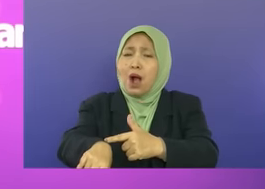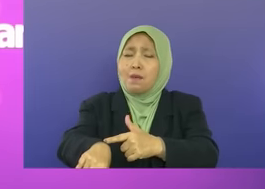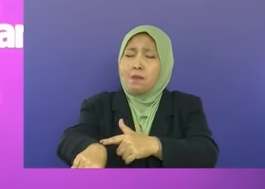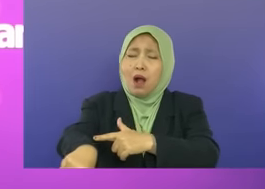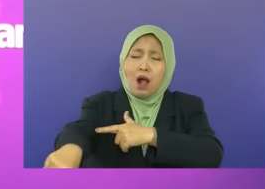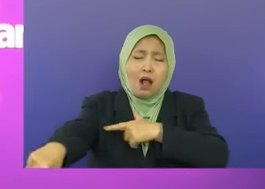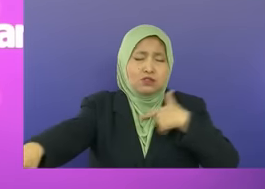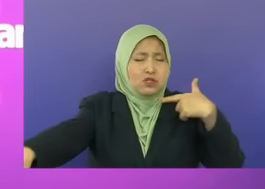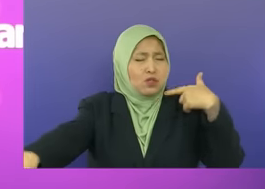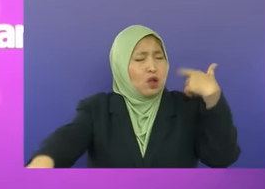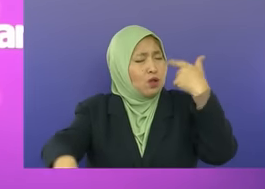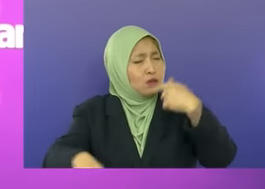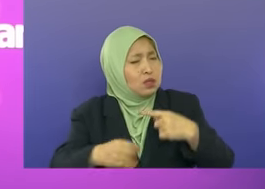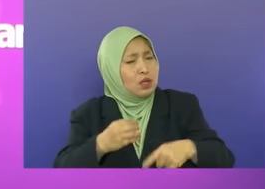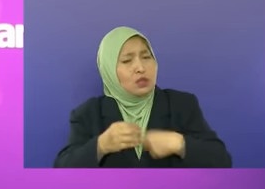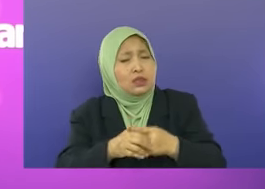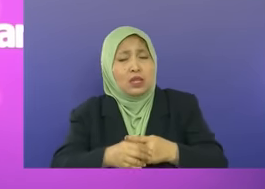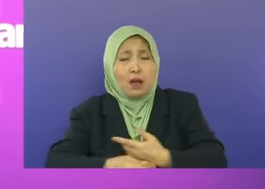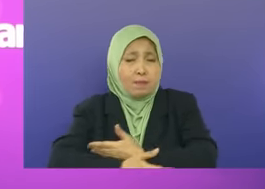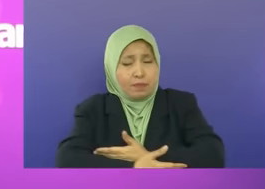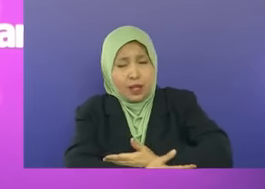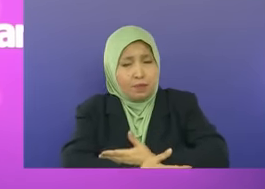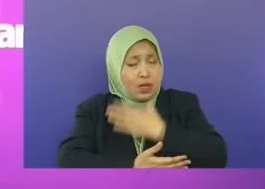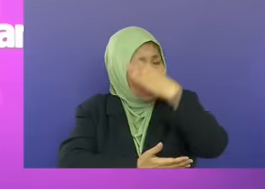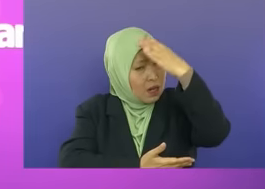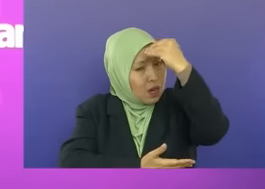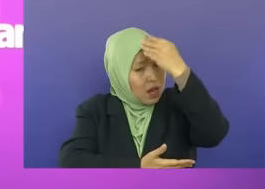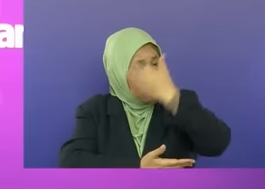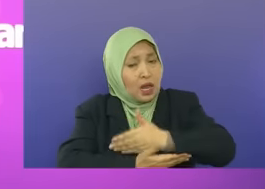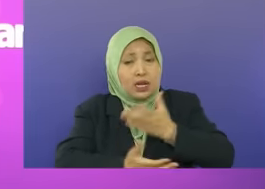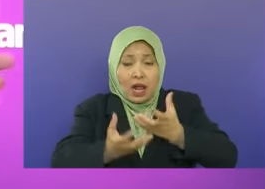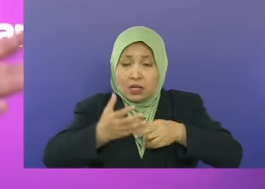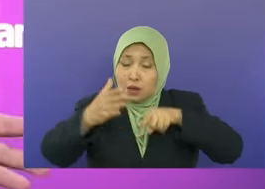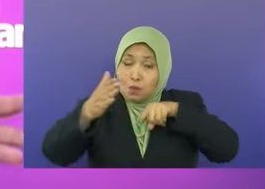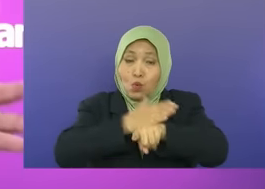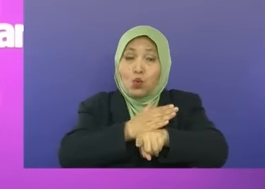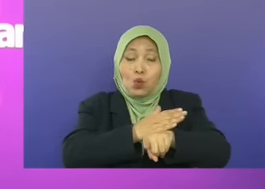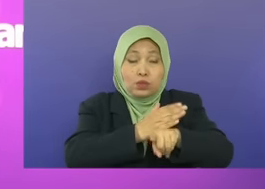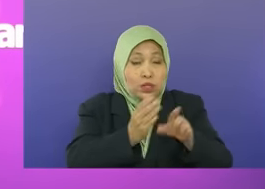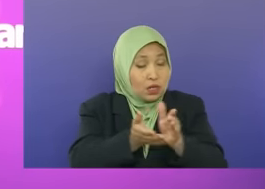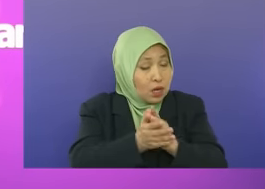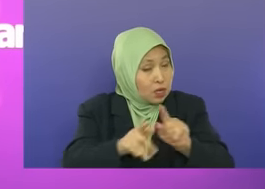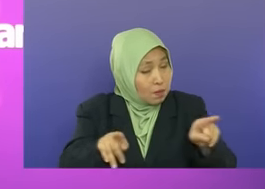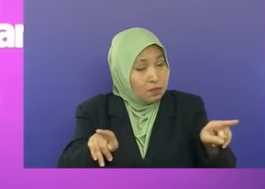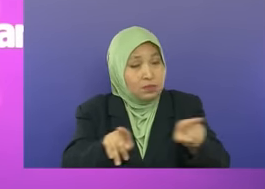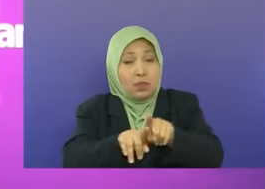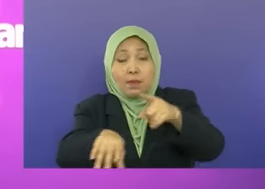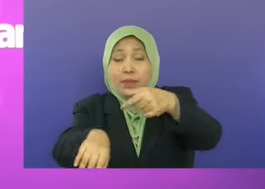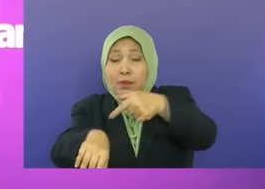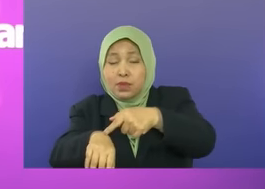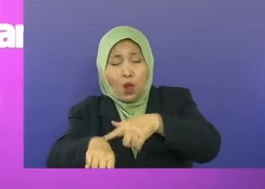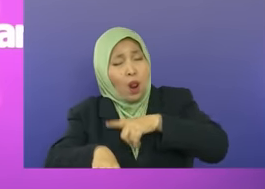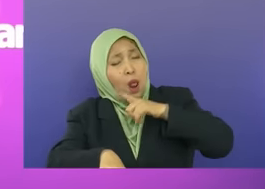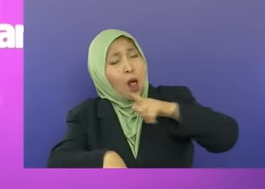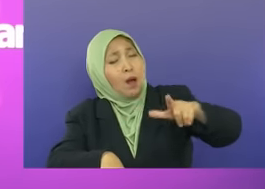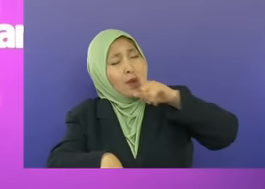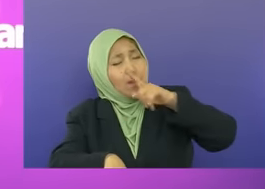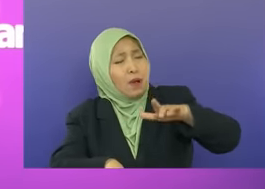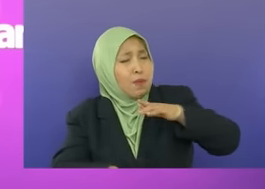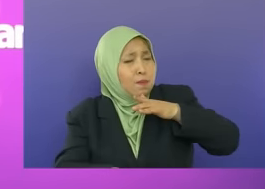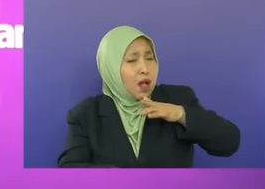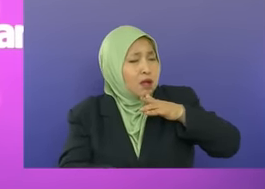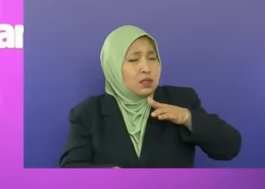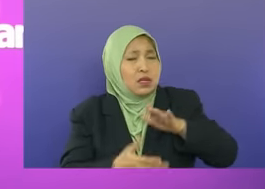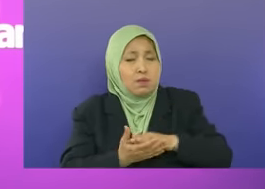bayi-bayi lelaki yang nak dibunuh maksudnya dalam fase yang lama itu ibu-ibu ini